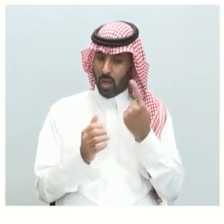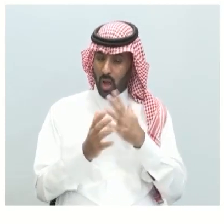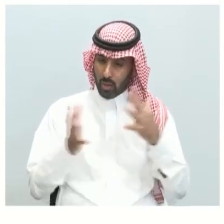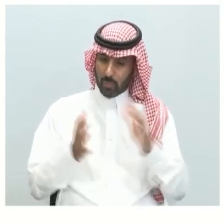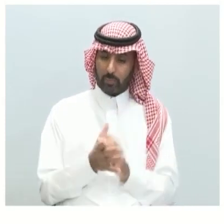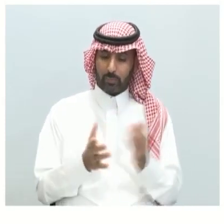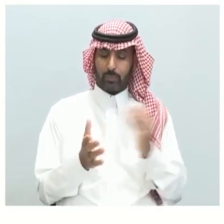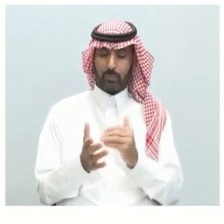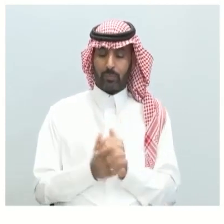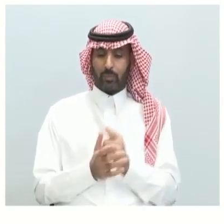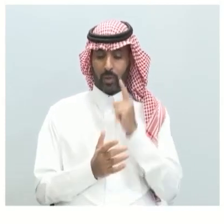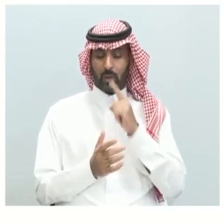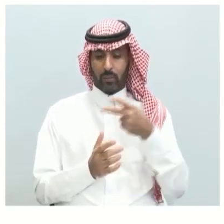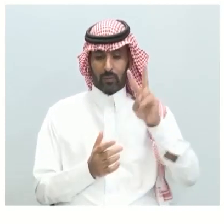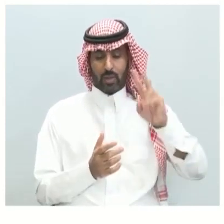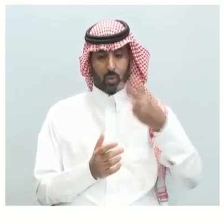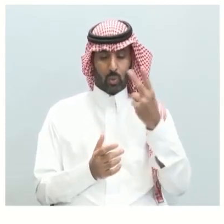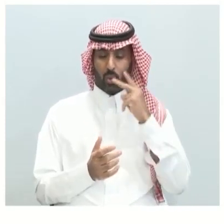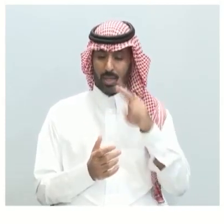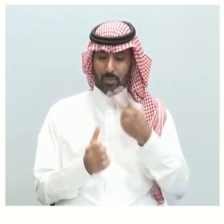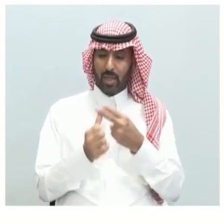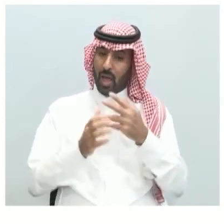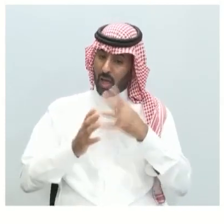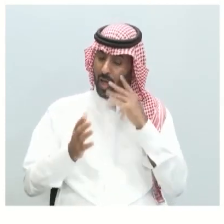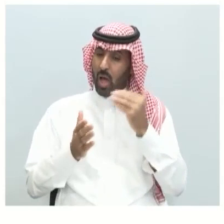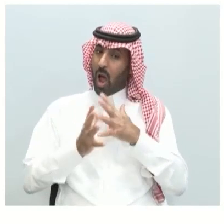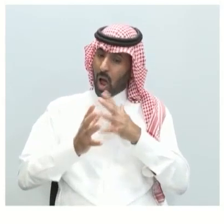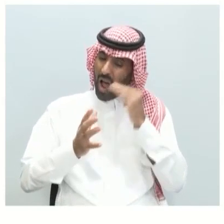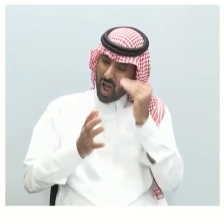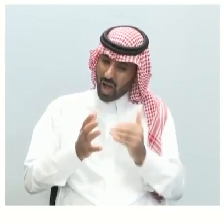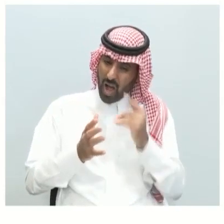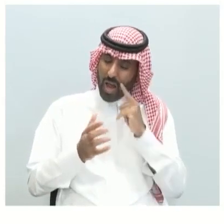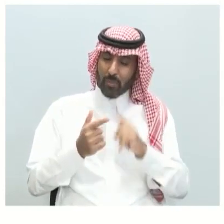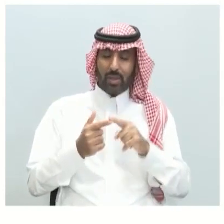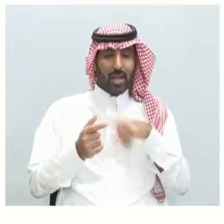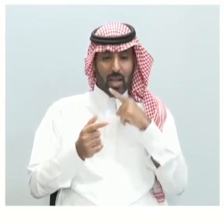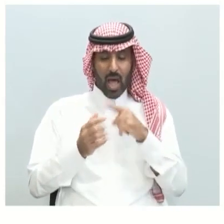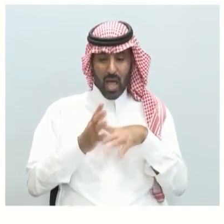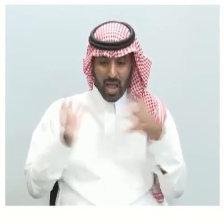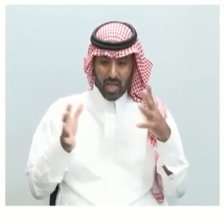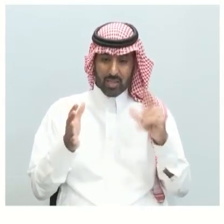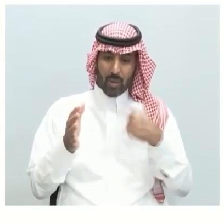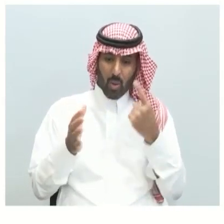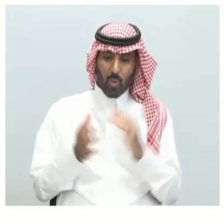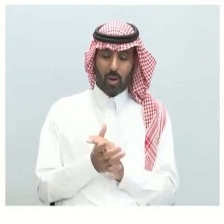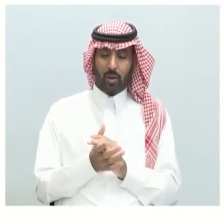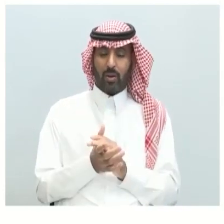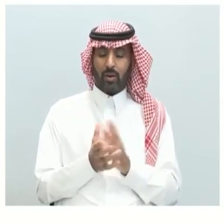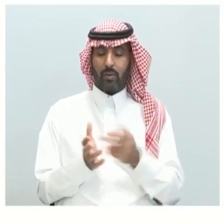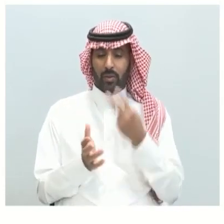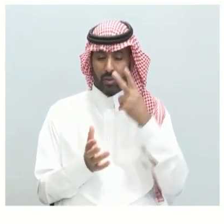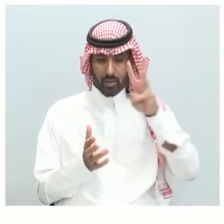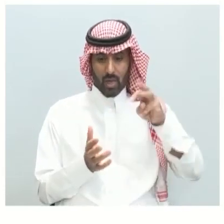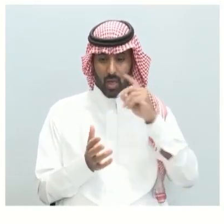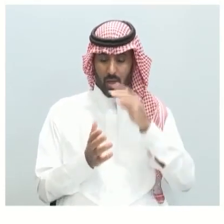القيمه لذلك فان الفي 2 وهو الحجم الثاني سيكون اقل من الفي 1 كم قيمه ال في1 30